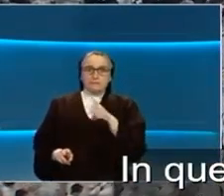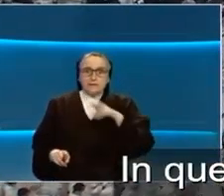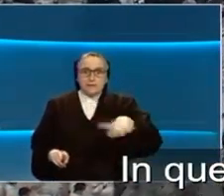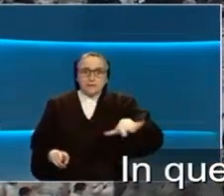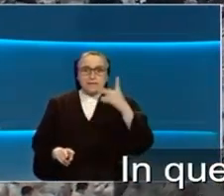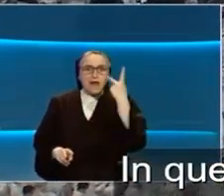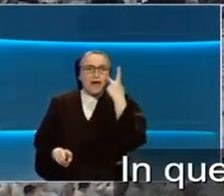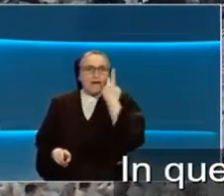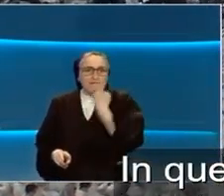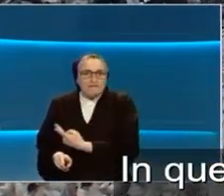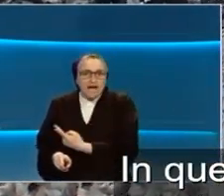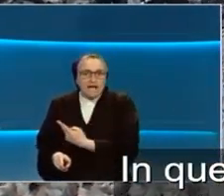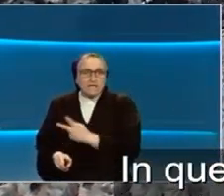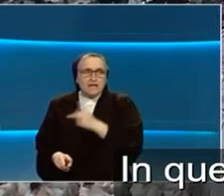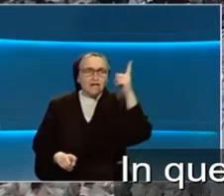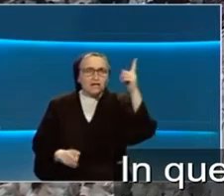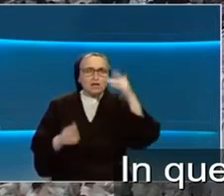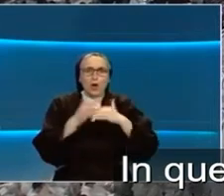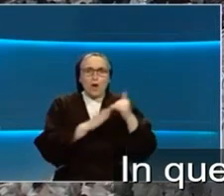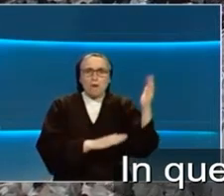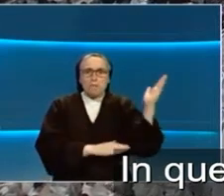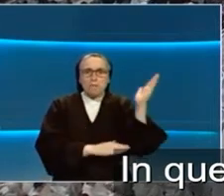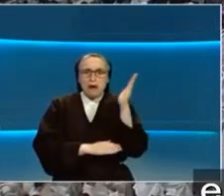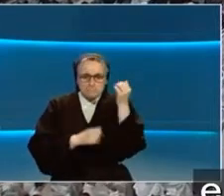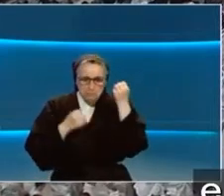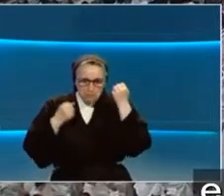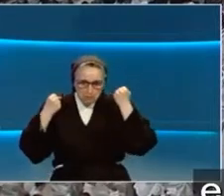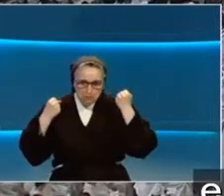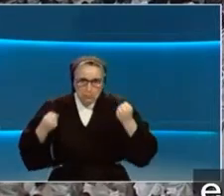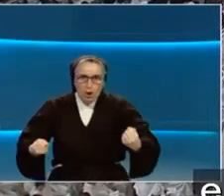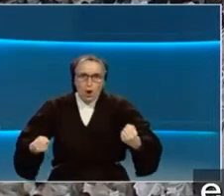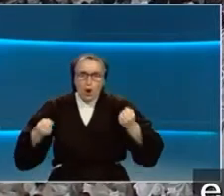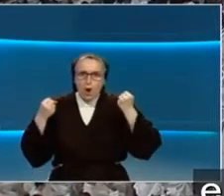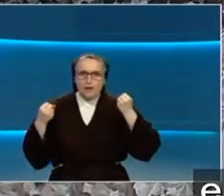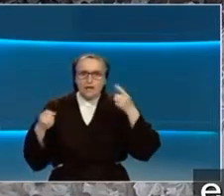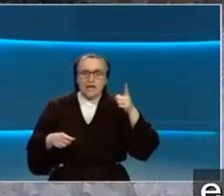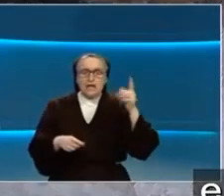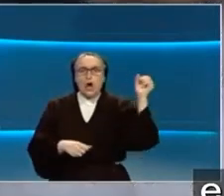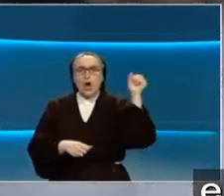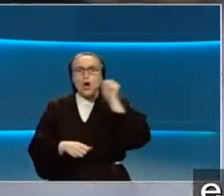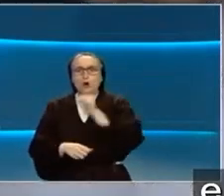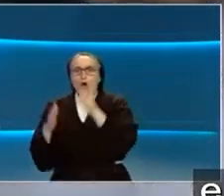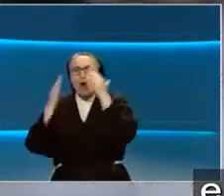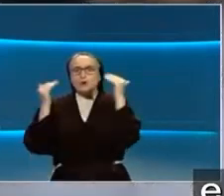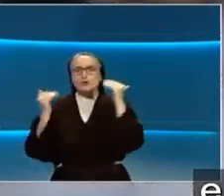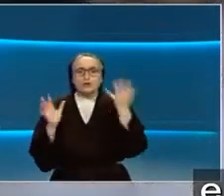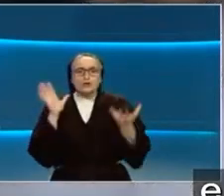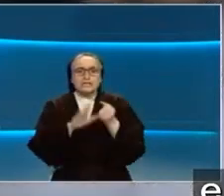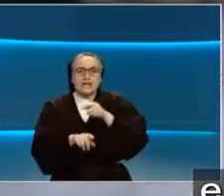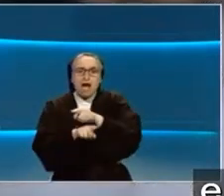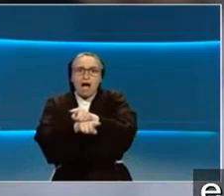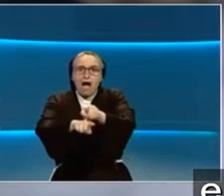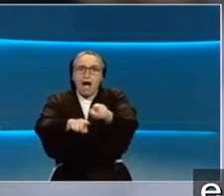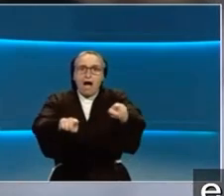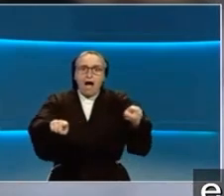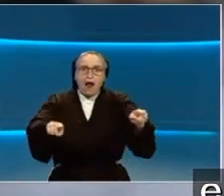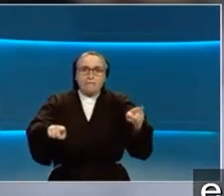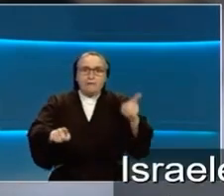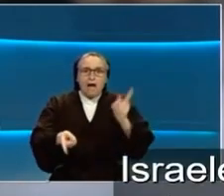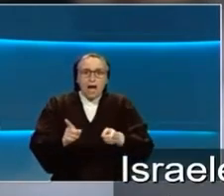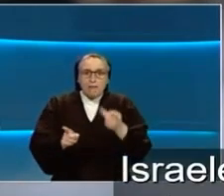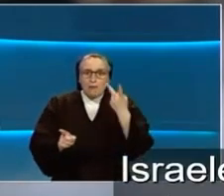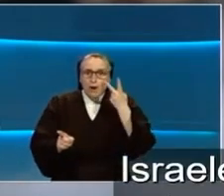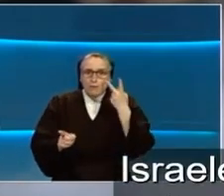Israele vide la mano potente con la quale il Signore aveva agito contro l'Egitto, e il